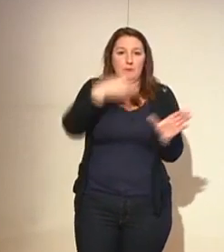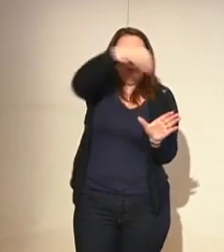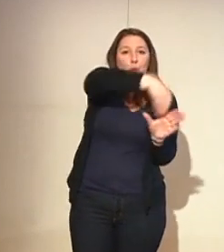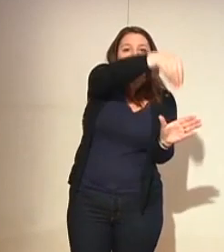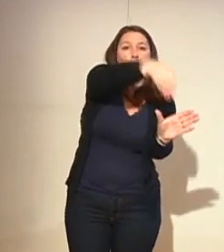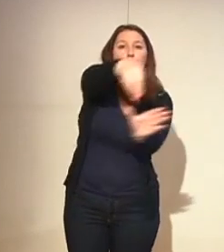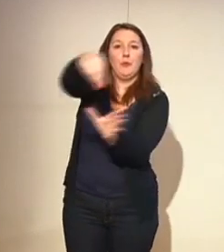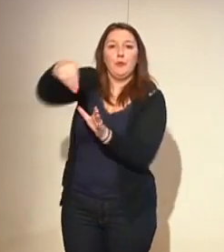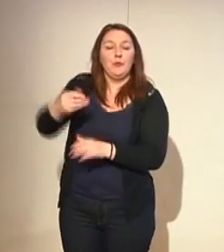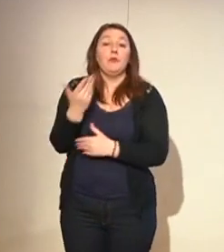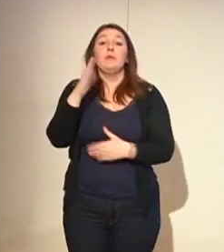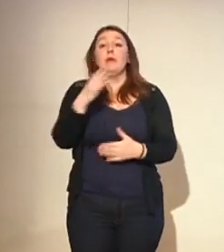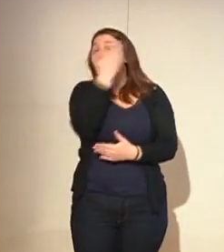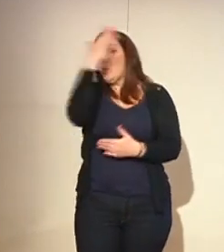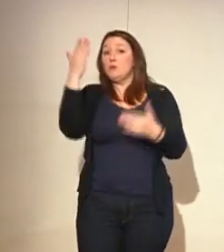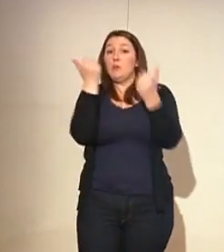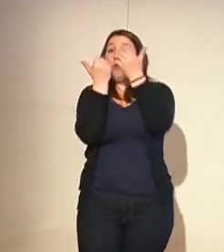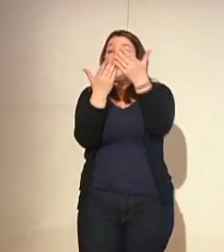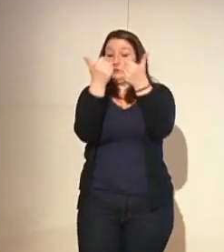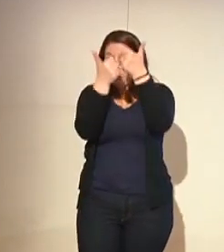le pour les autres